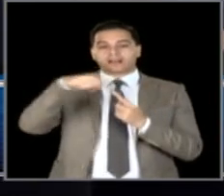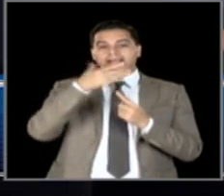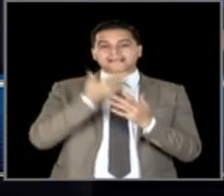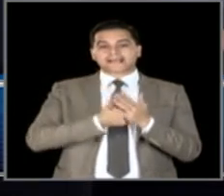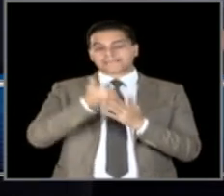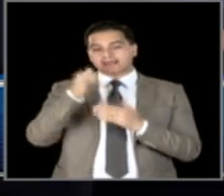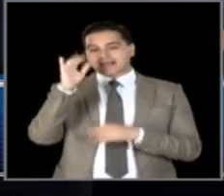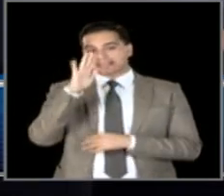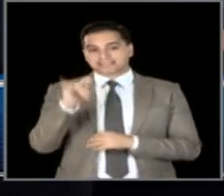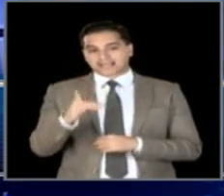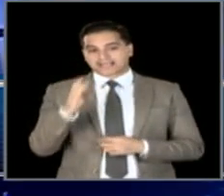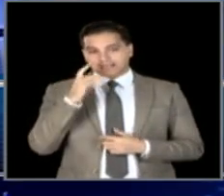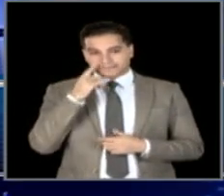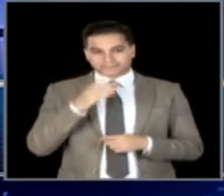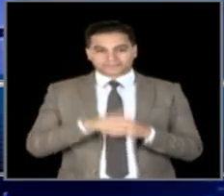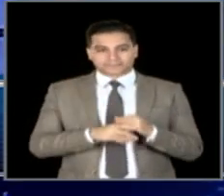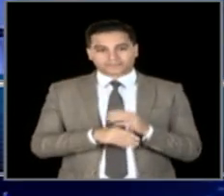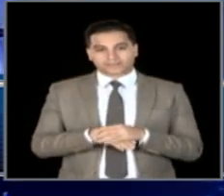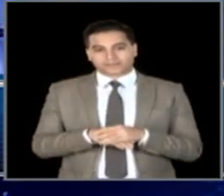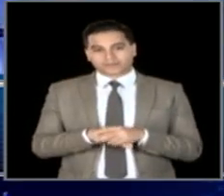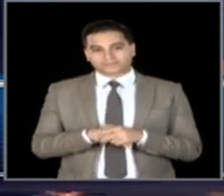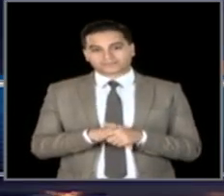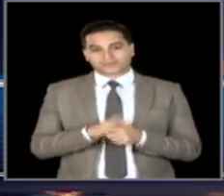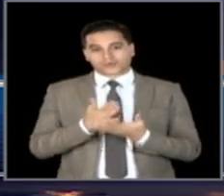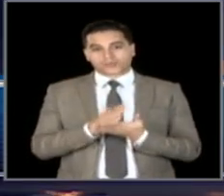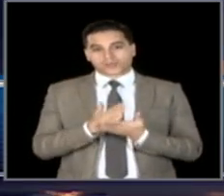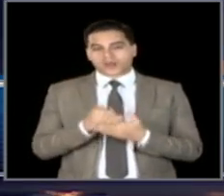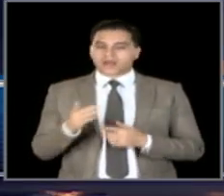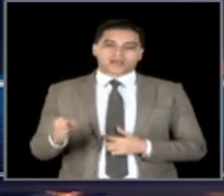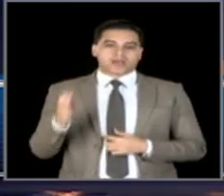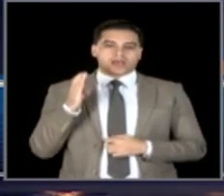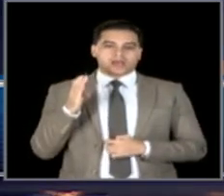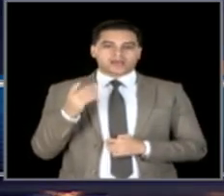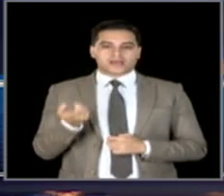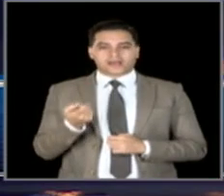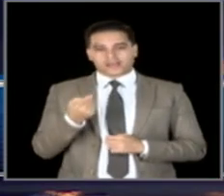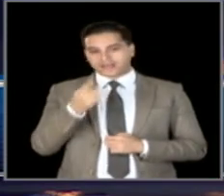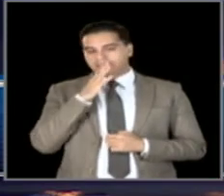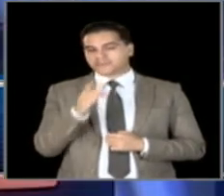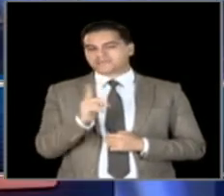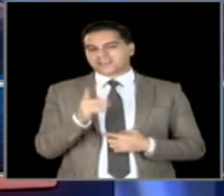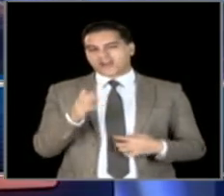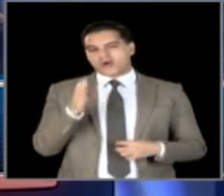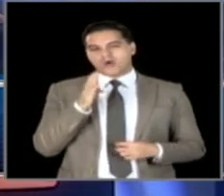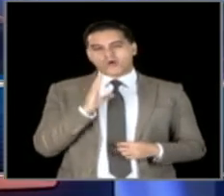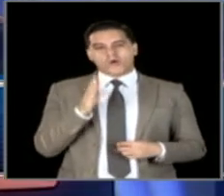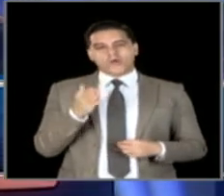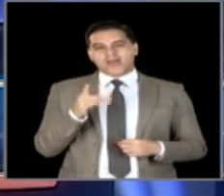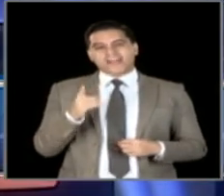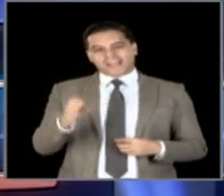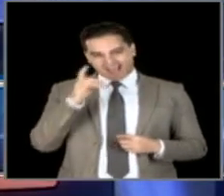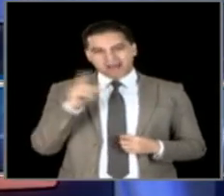يسه اجابتك يوناني اليوناني انت مش مقتنع